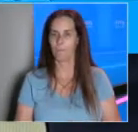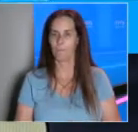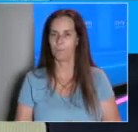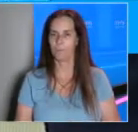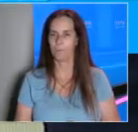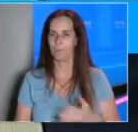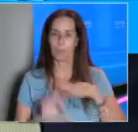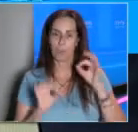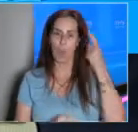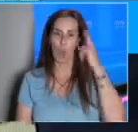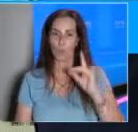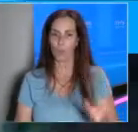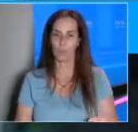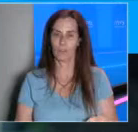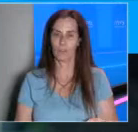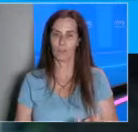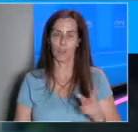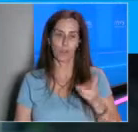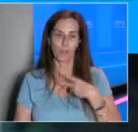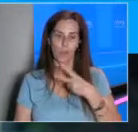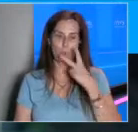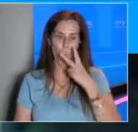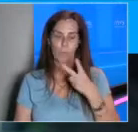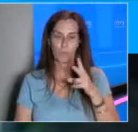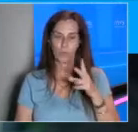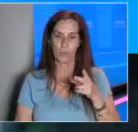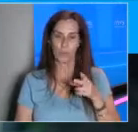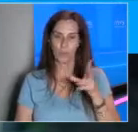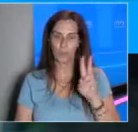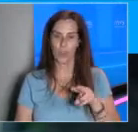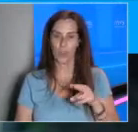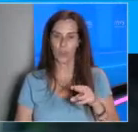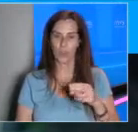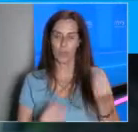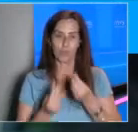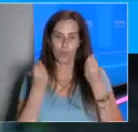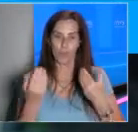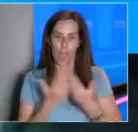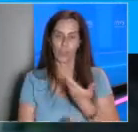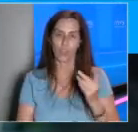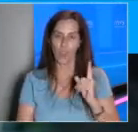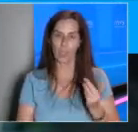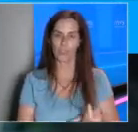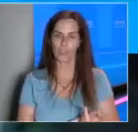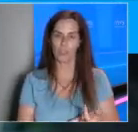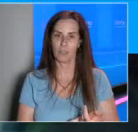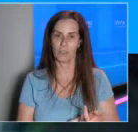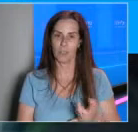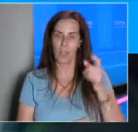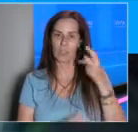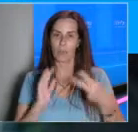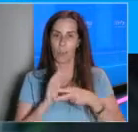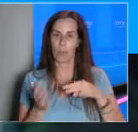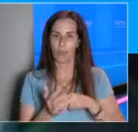תראה, אני באמת לא יודע, אנחנו שוב רואים איך יש, כשיש חדשה חיובית, אז הדרג